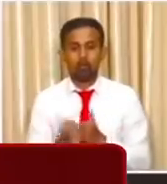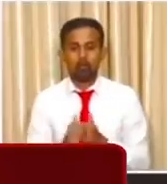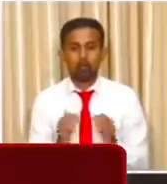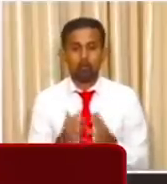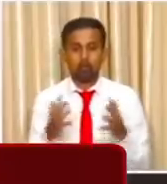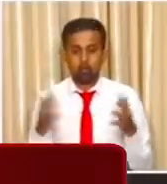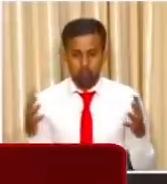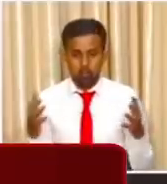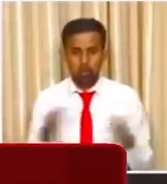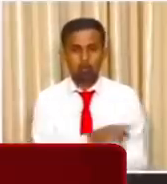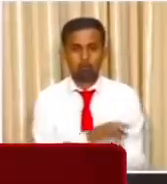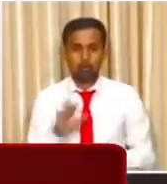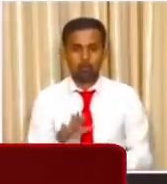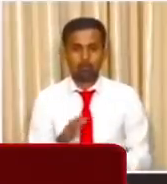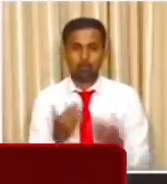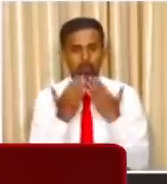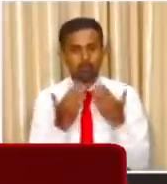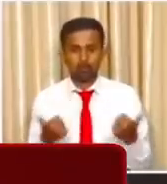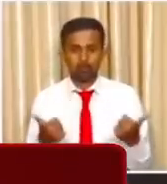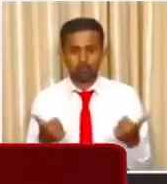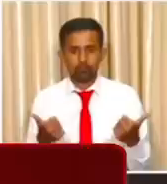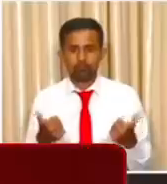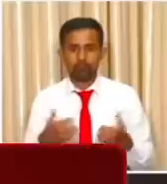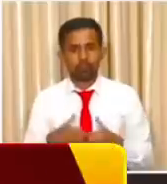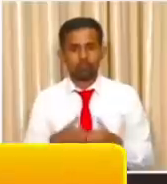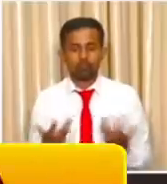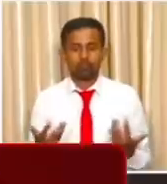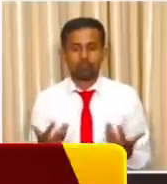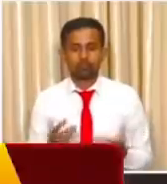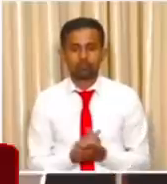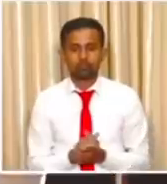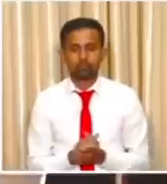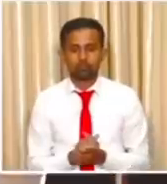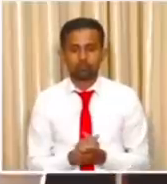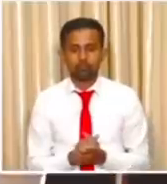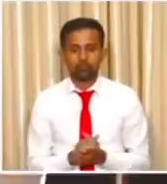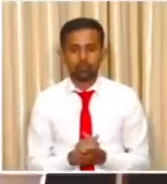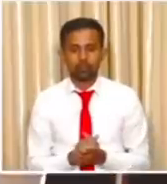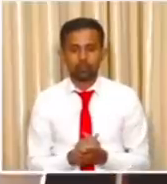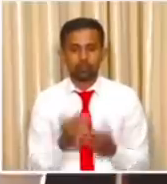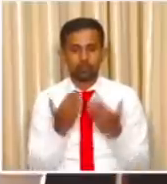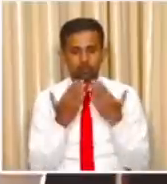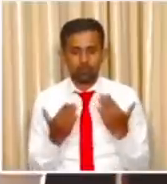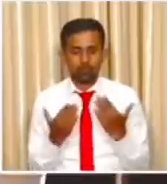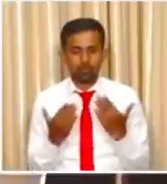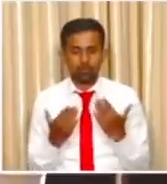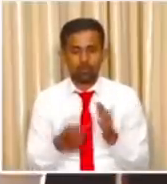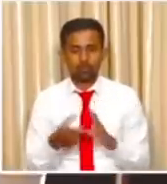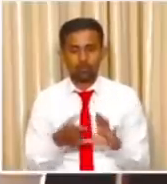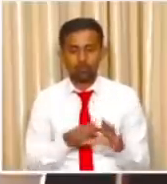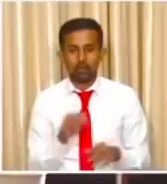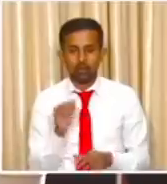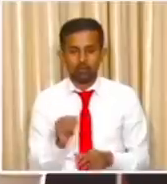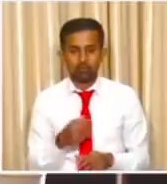කිරීම සඳහා යම් සැලසුමක් තිබෙනවා. බොහොම ස්තුතියි. ඒ පිළිබඳ කිසි වාදයක් නැහැ. ඔව්, බොහොම ස්තුතියි ඒ සඳහා දරන ප්‍රවේශයට. නමුත්